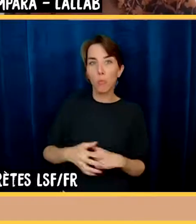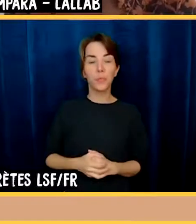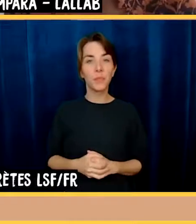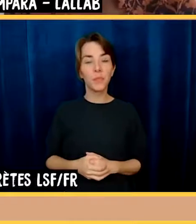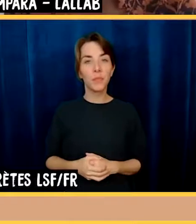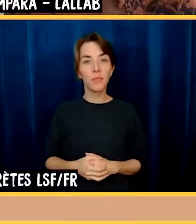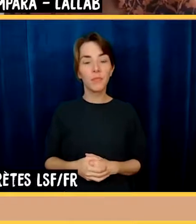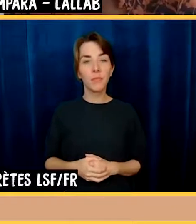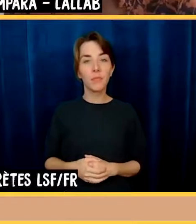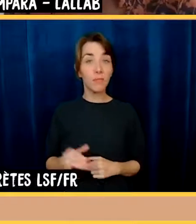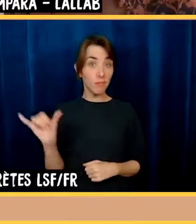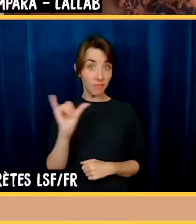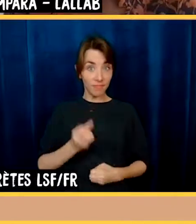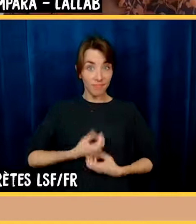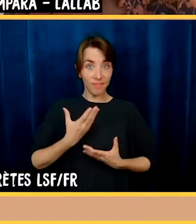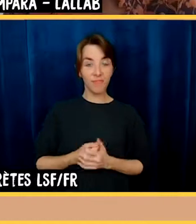Qui veut prendre la parole?